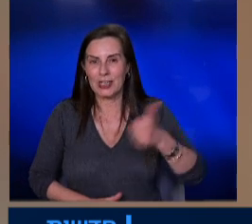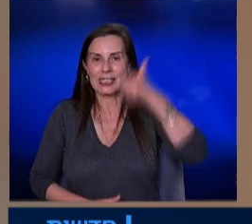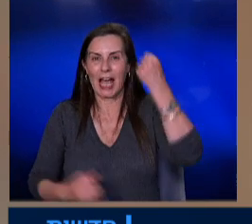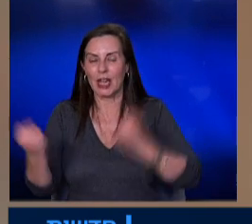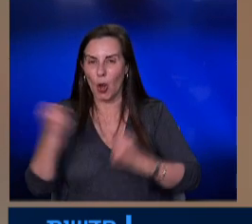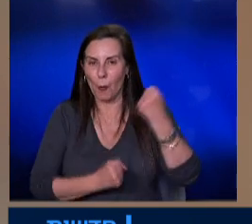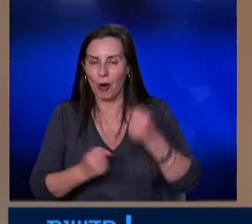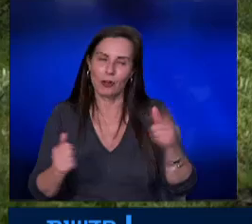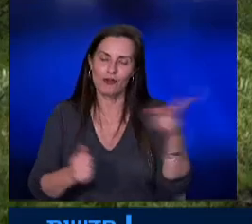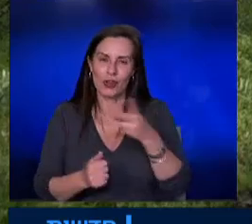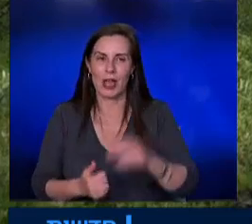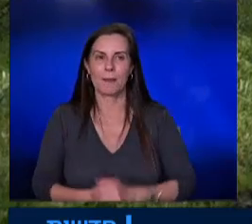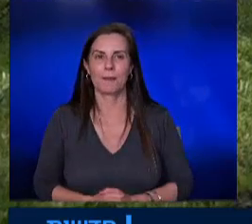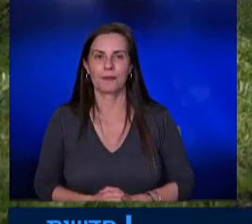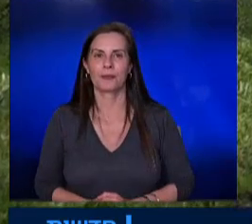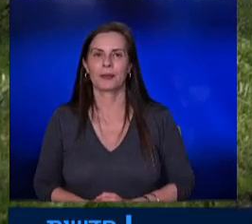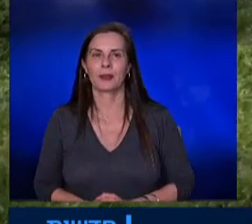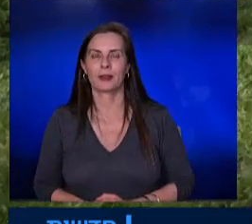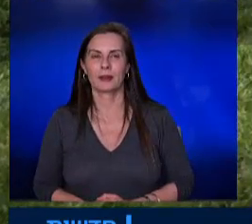מיכאלי וליאור שליין.